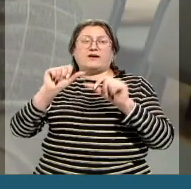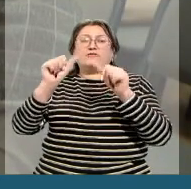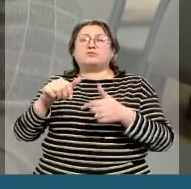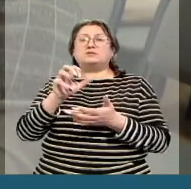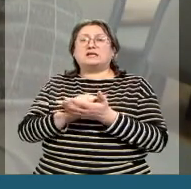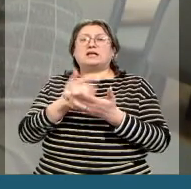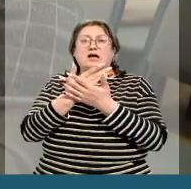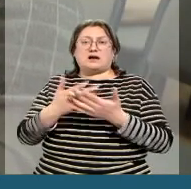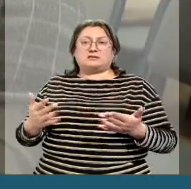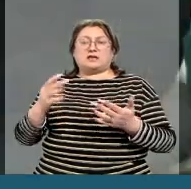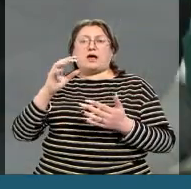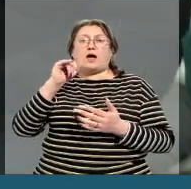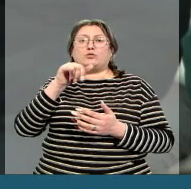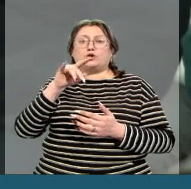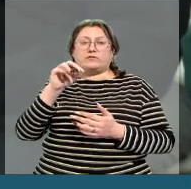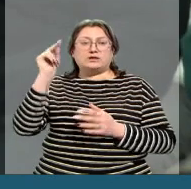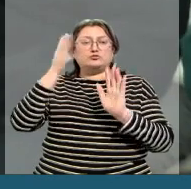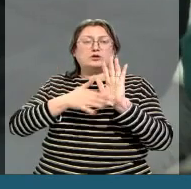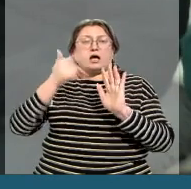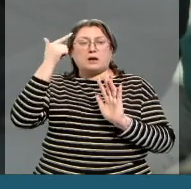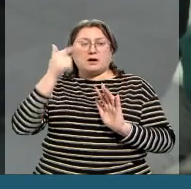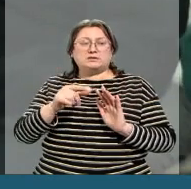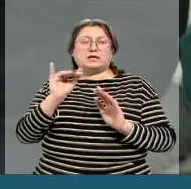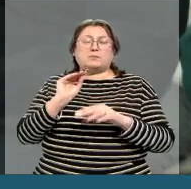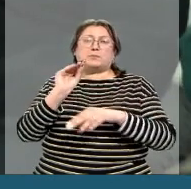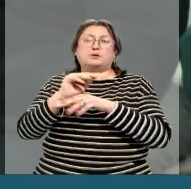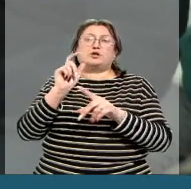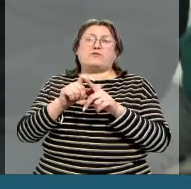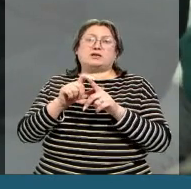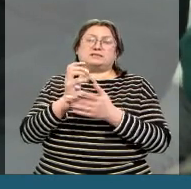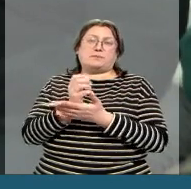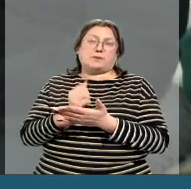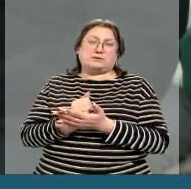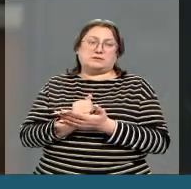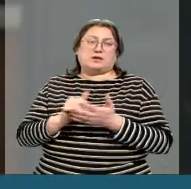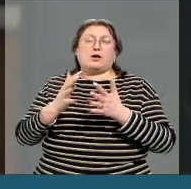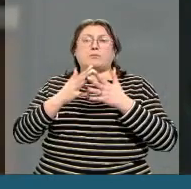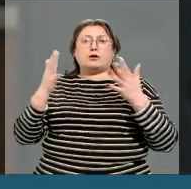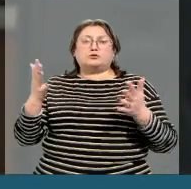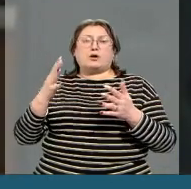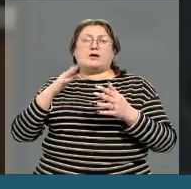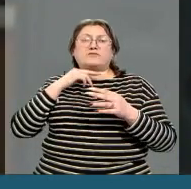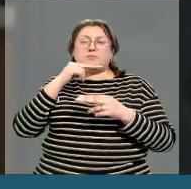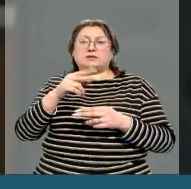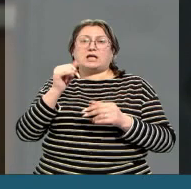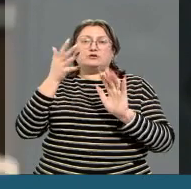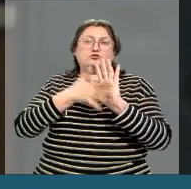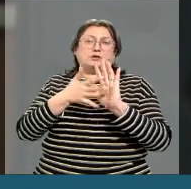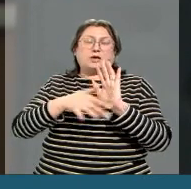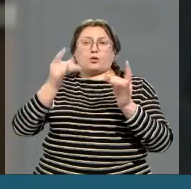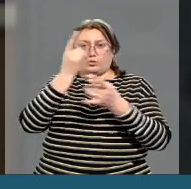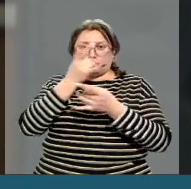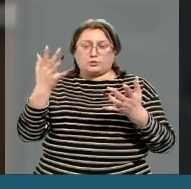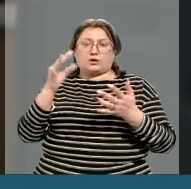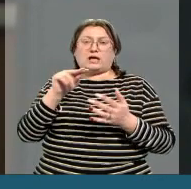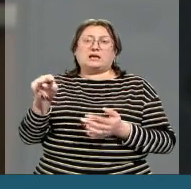занятий разнообразный. Аудирование, изучение грамматики и пополнение словарного запаса. Большой упор делается на изучение